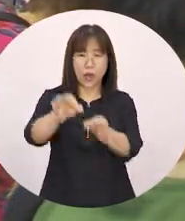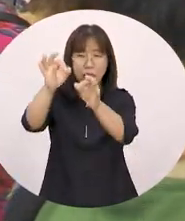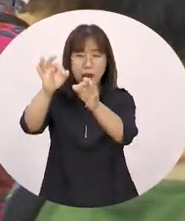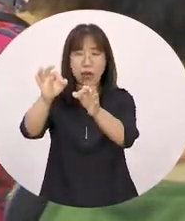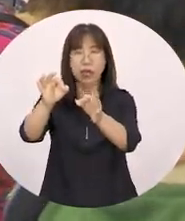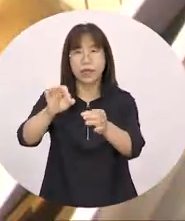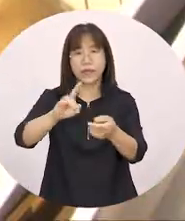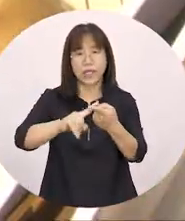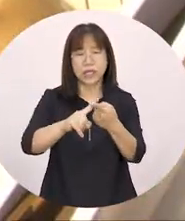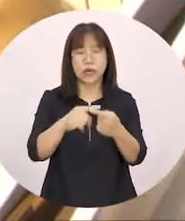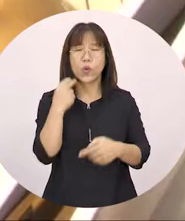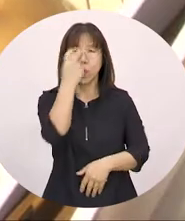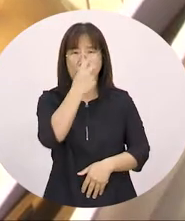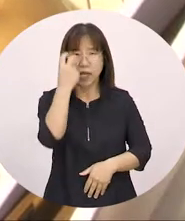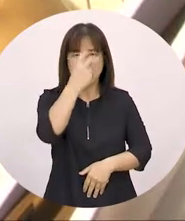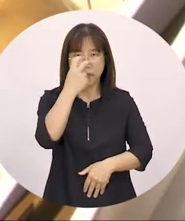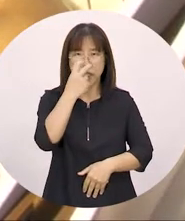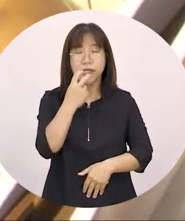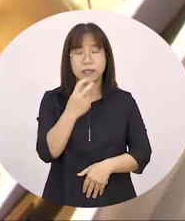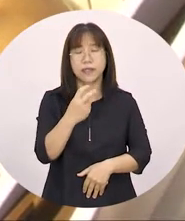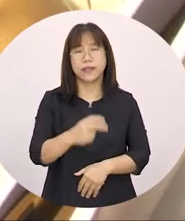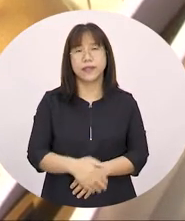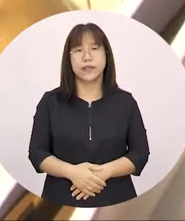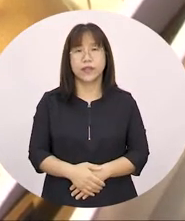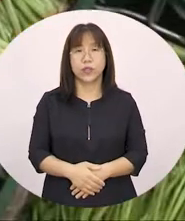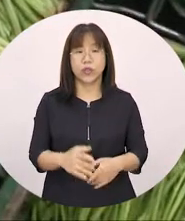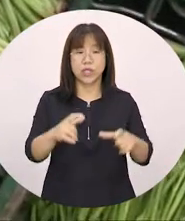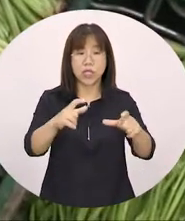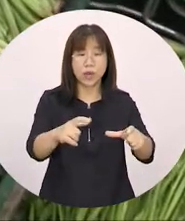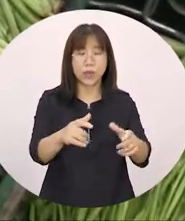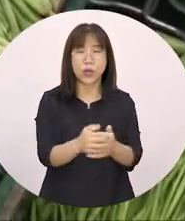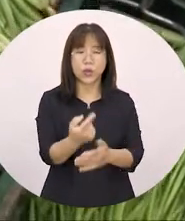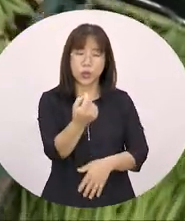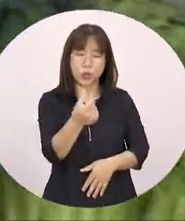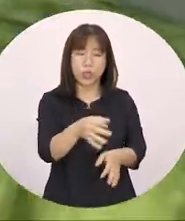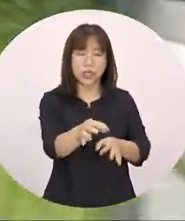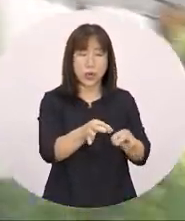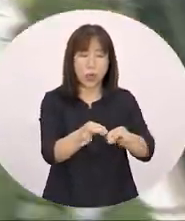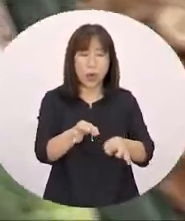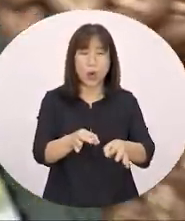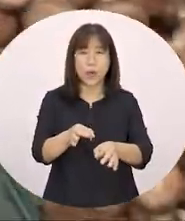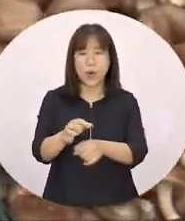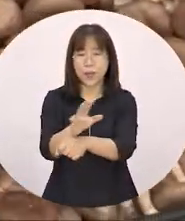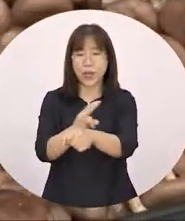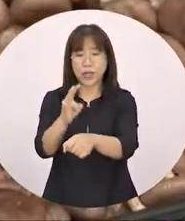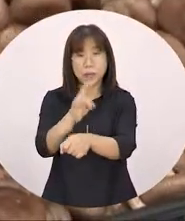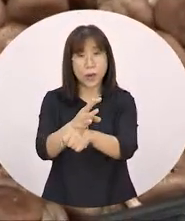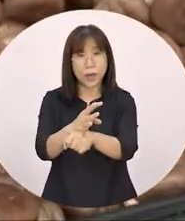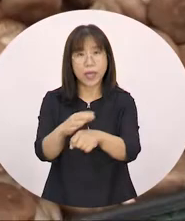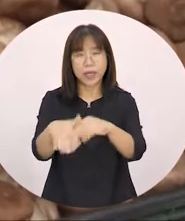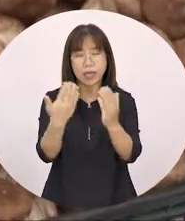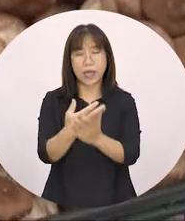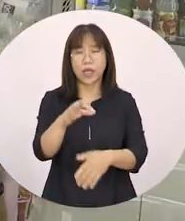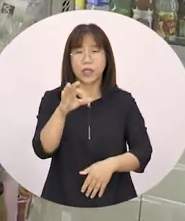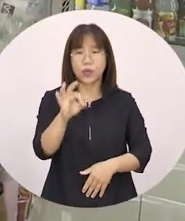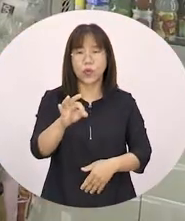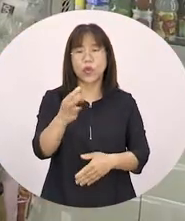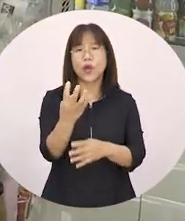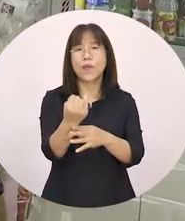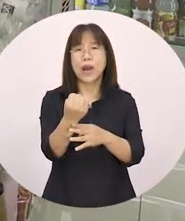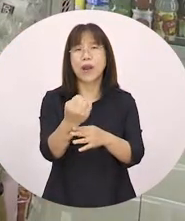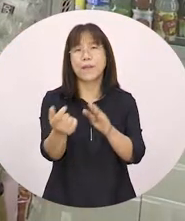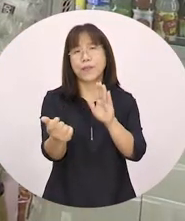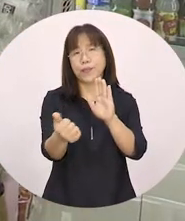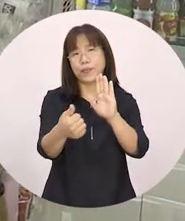우려되는 성수품 및 개인 서비스 요금 품목에 대해 집중 관리를 실시하며 지역 내 소매 점포 편의점 등의